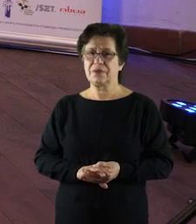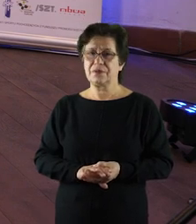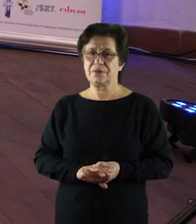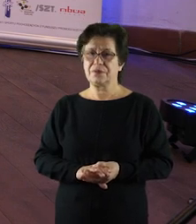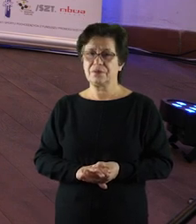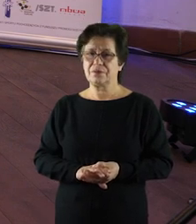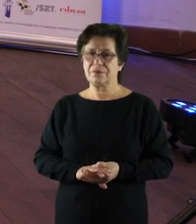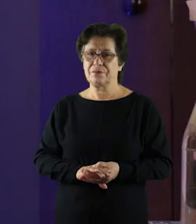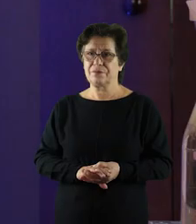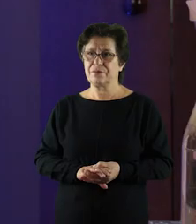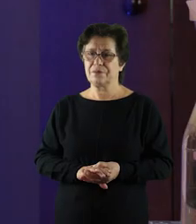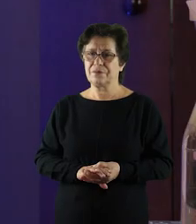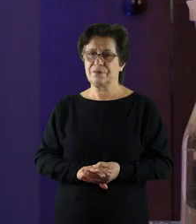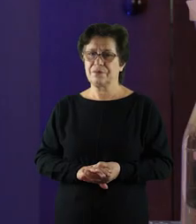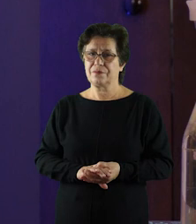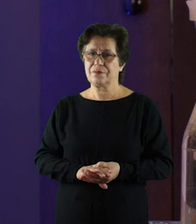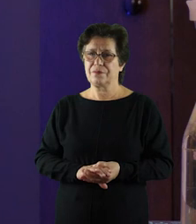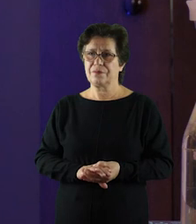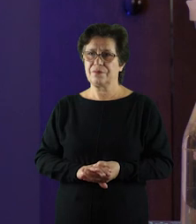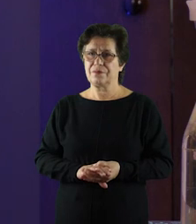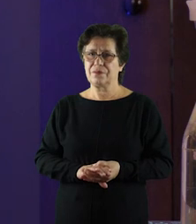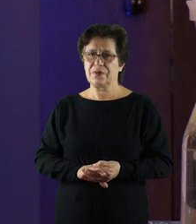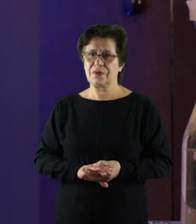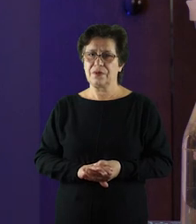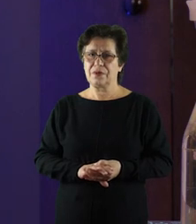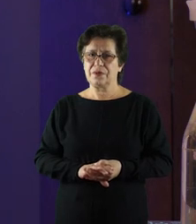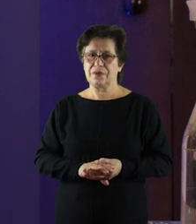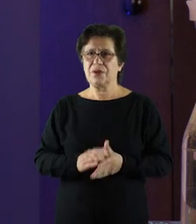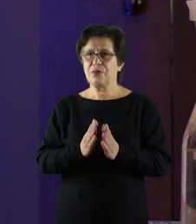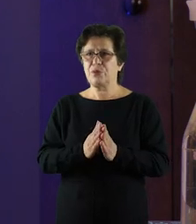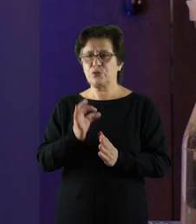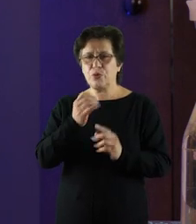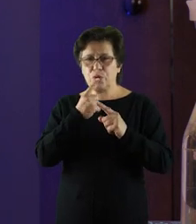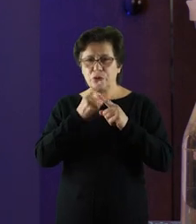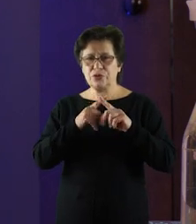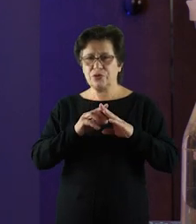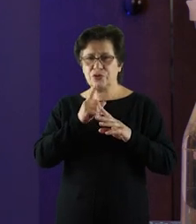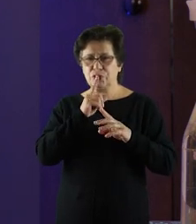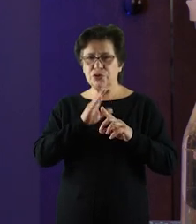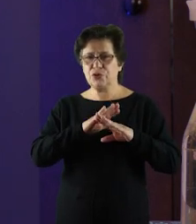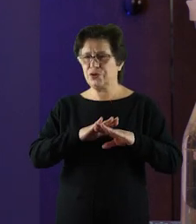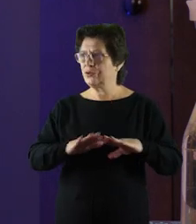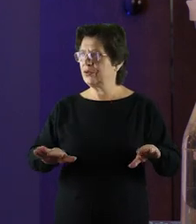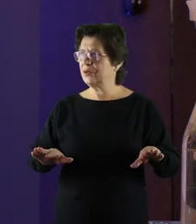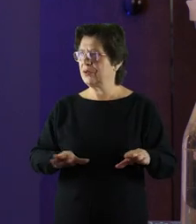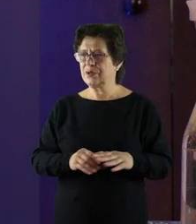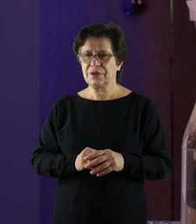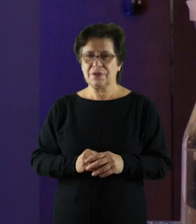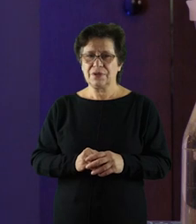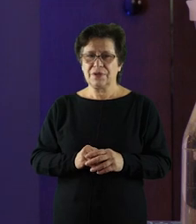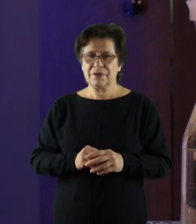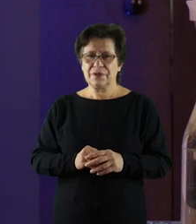jakby wspólną chwilą, tak? Mogę na to liczyć? Jak kolega ma na imię, który obok ciebie siedzi? Jeszcze